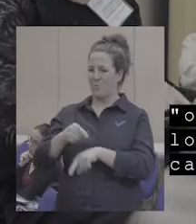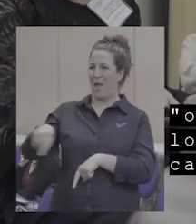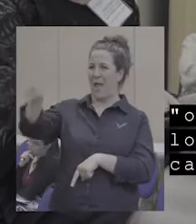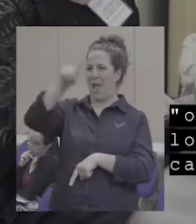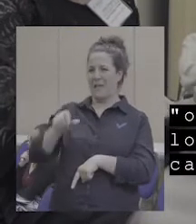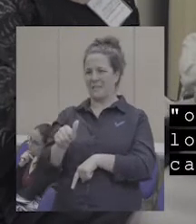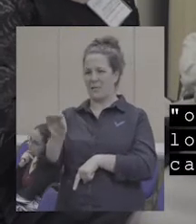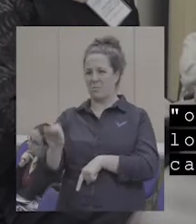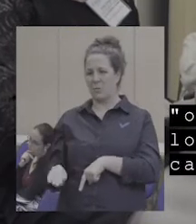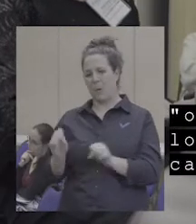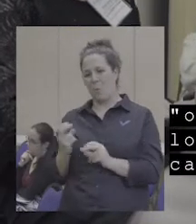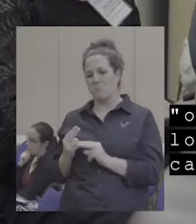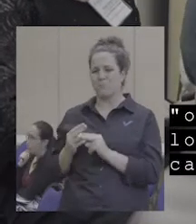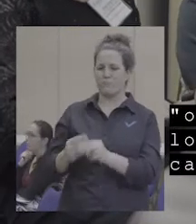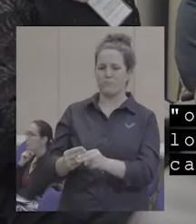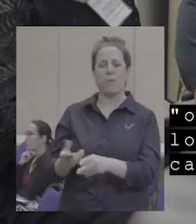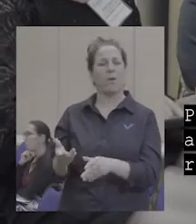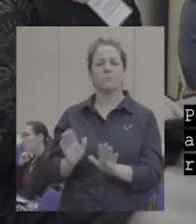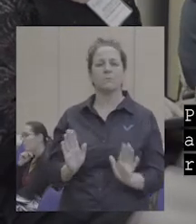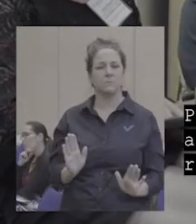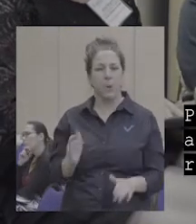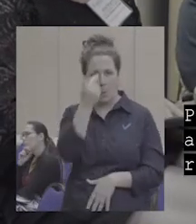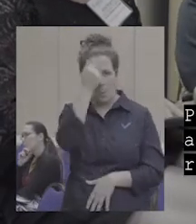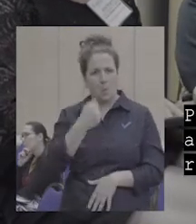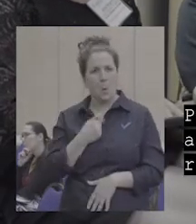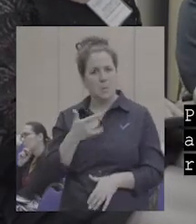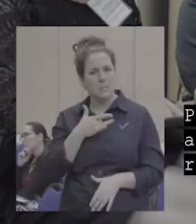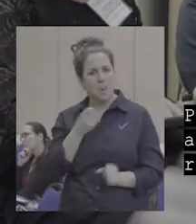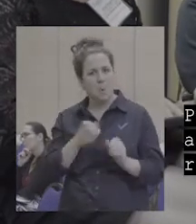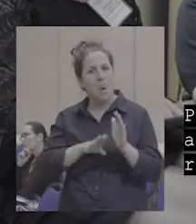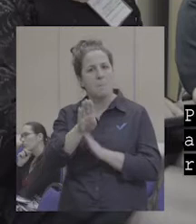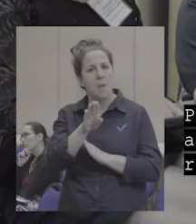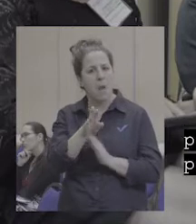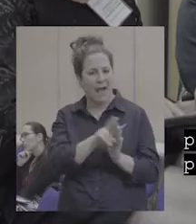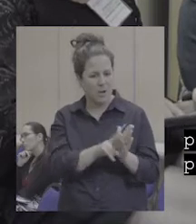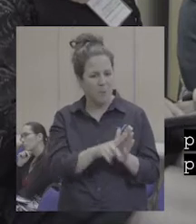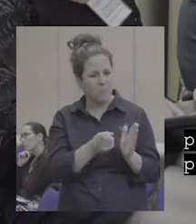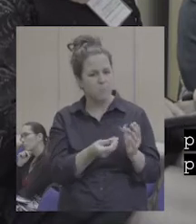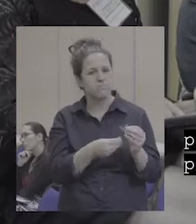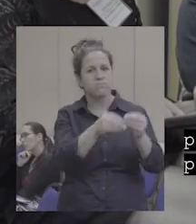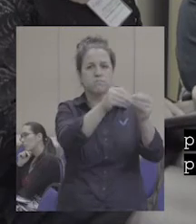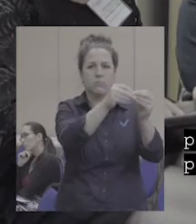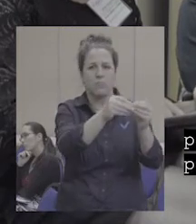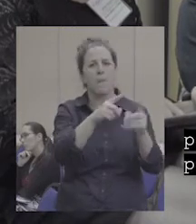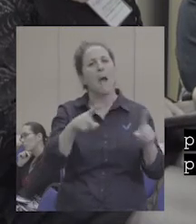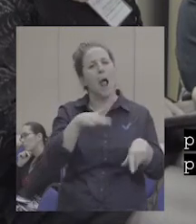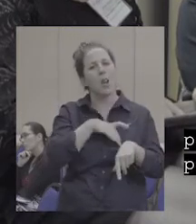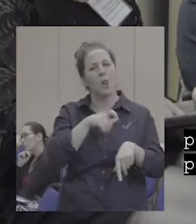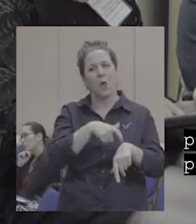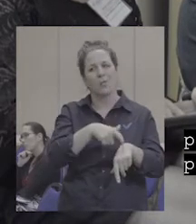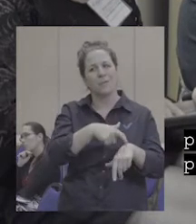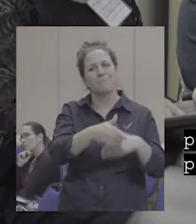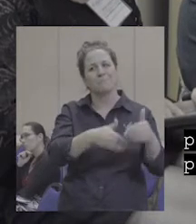va caractériser. Pour moi, je pense qu'on peut améliorer encore cette réglementation-là, puis ça prendra du temps, je pense, un peu.